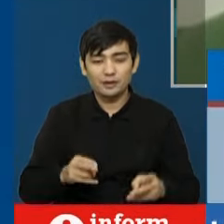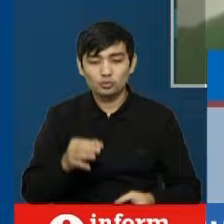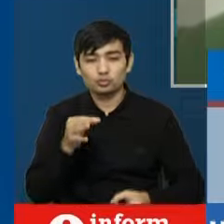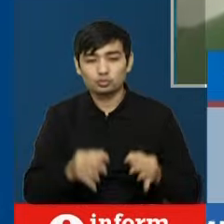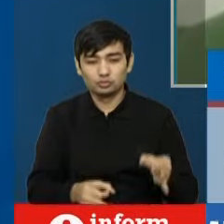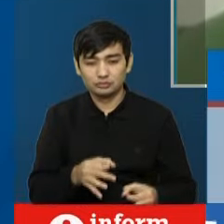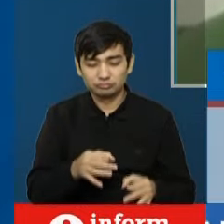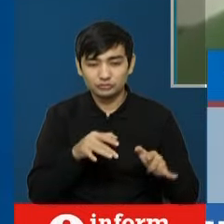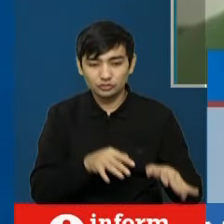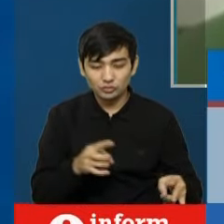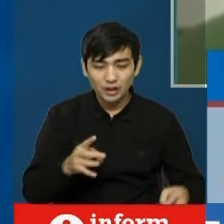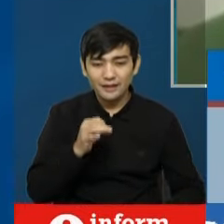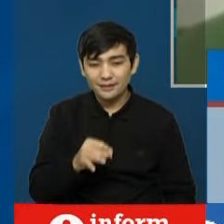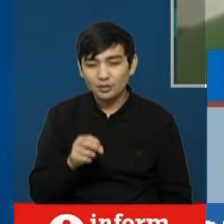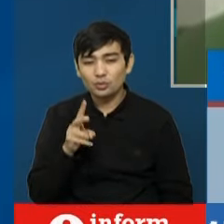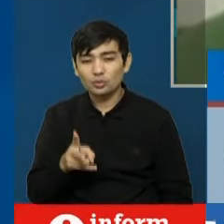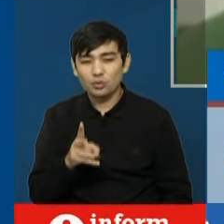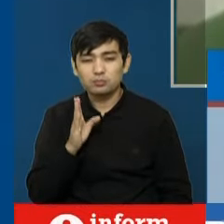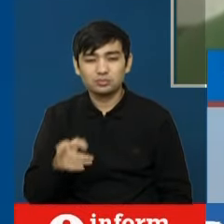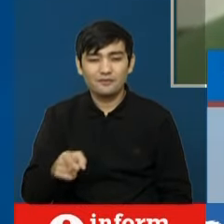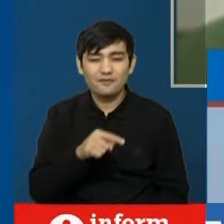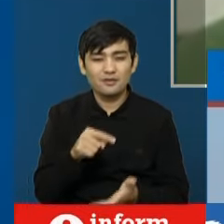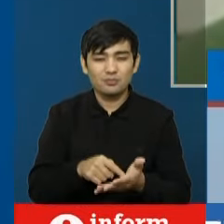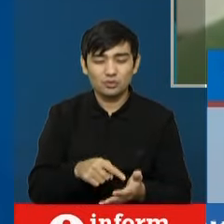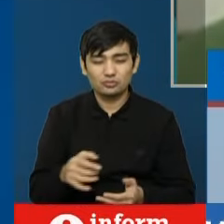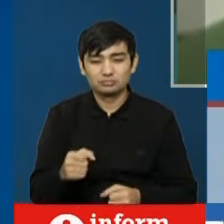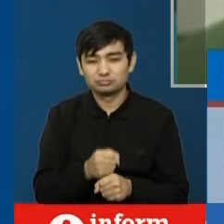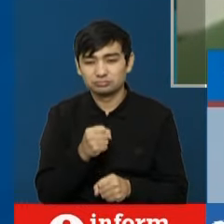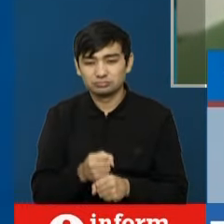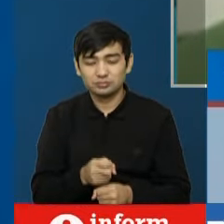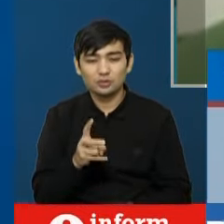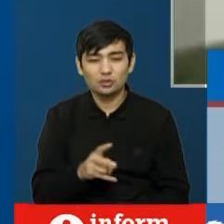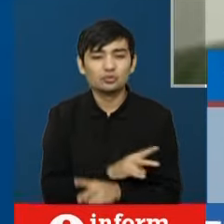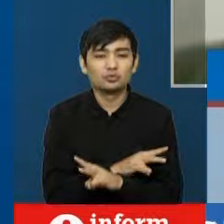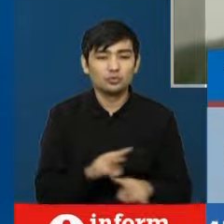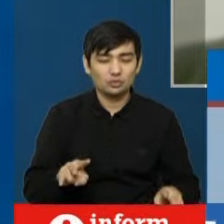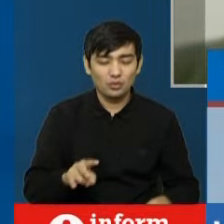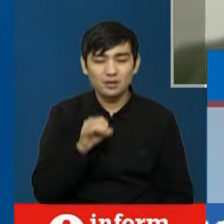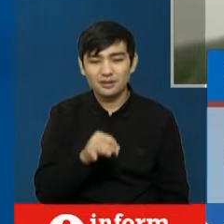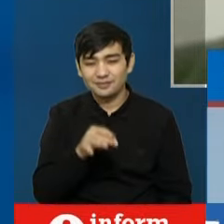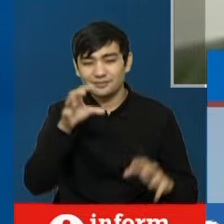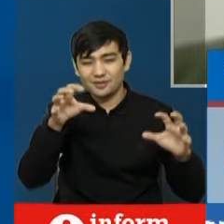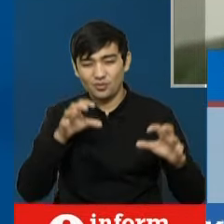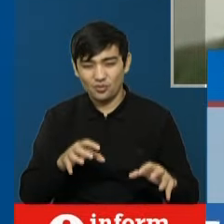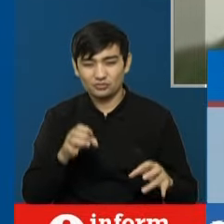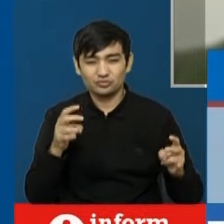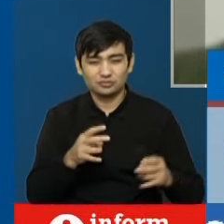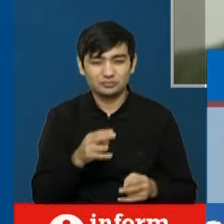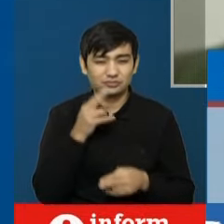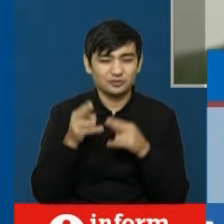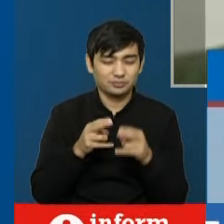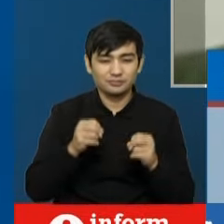суда о том, что это... И кто этими вопросами сейчас занимается? Никто. В законном порядке обращаться